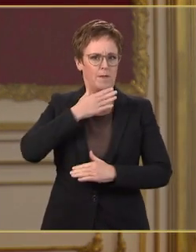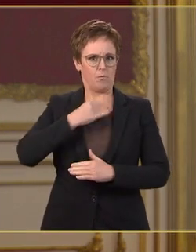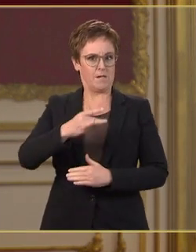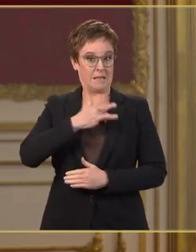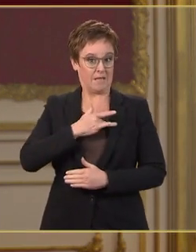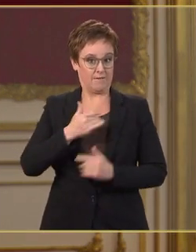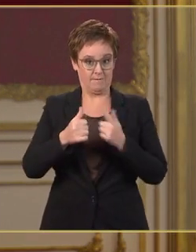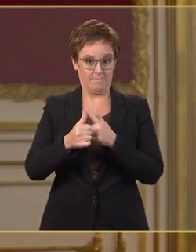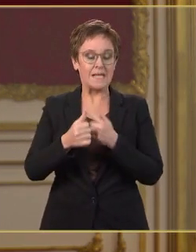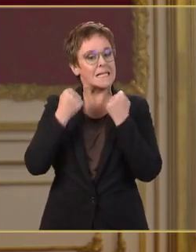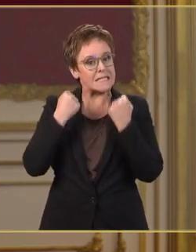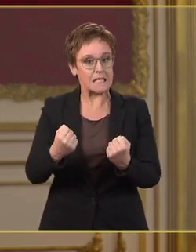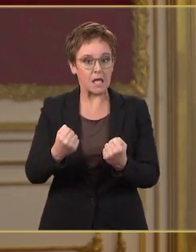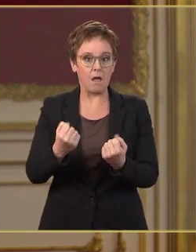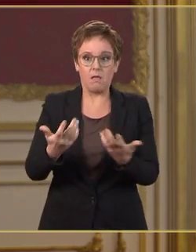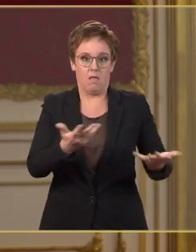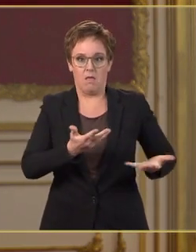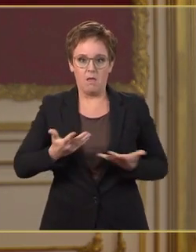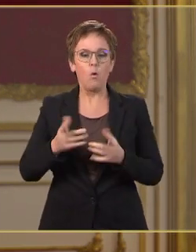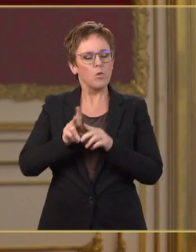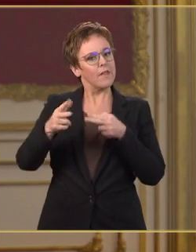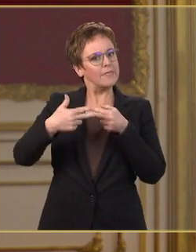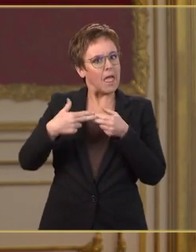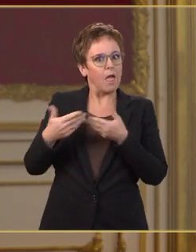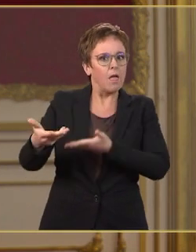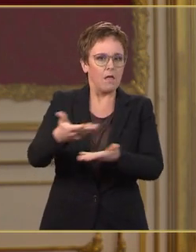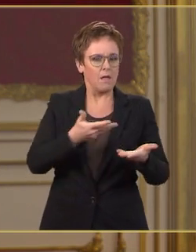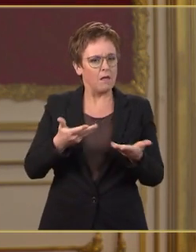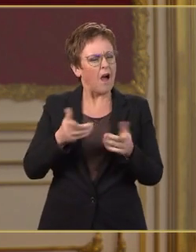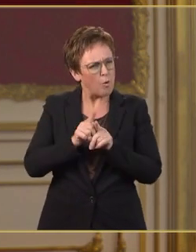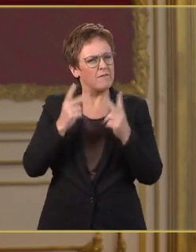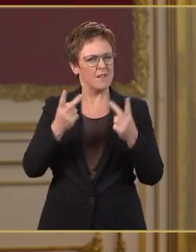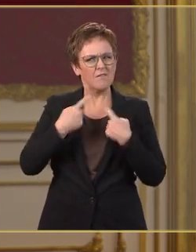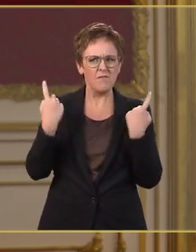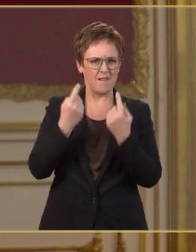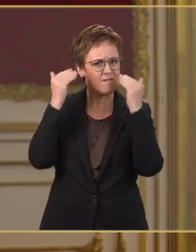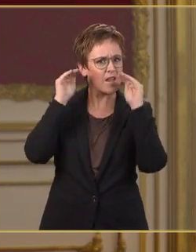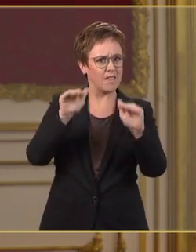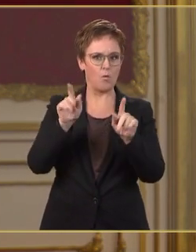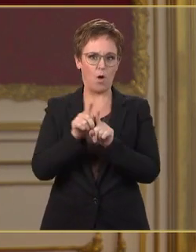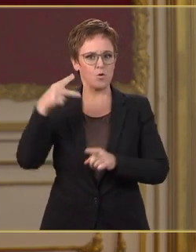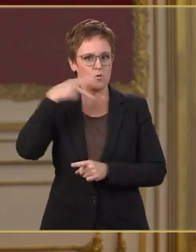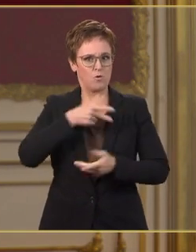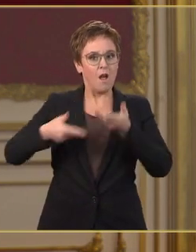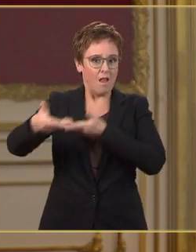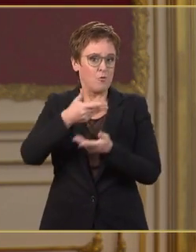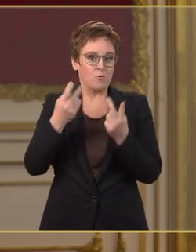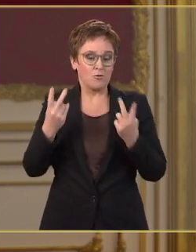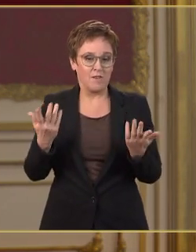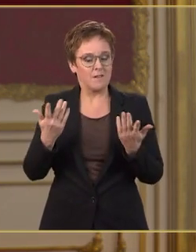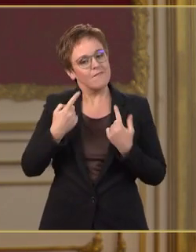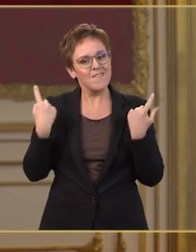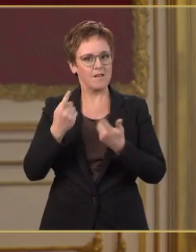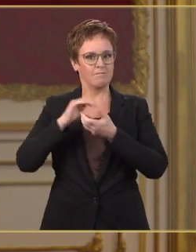bedürfnis nach sicherheit und nähe nach gegenseitigem vertrauen nach sozialem austausch nach